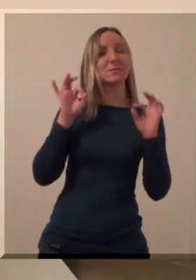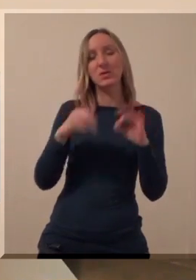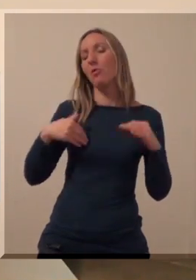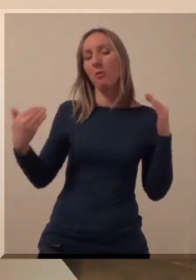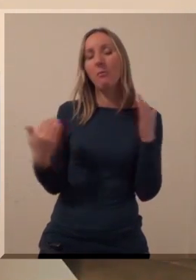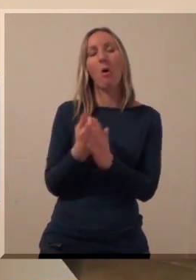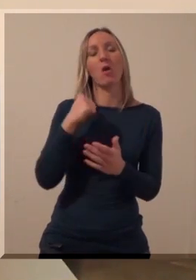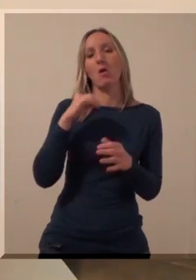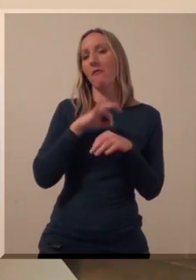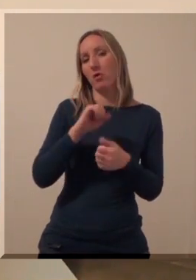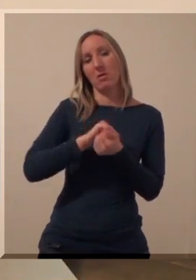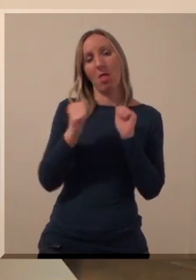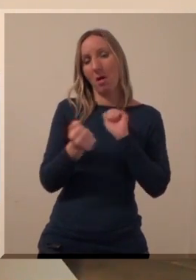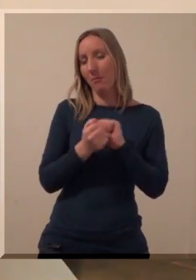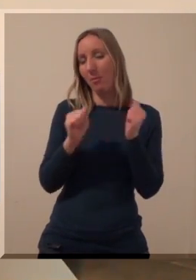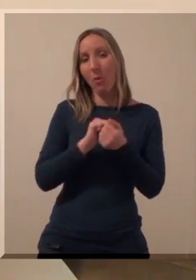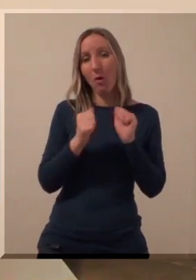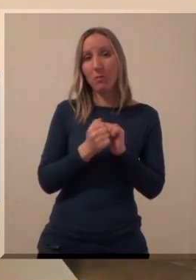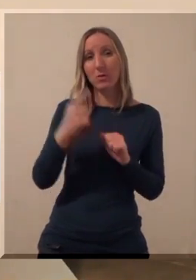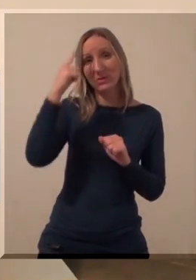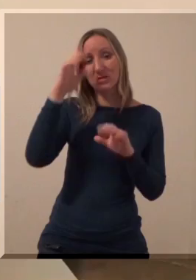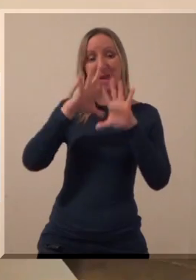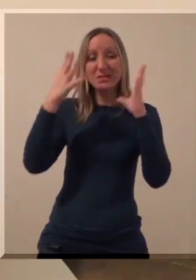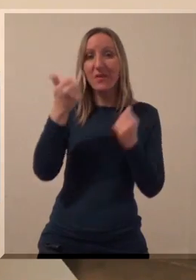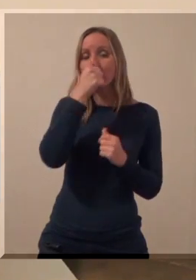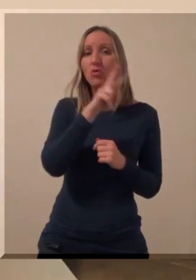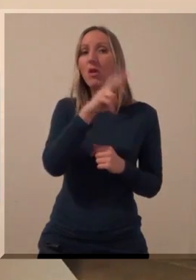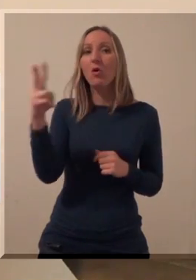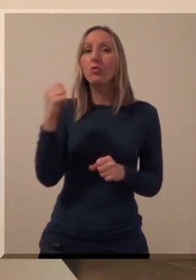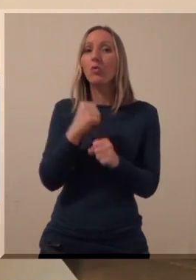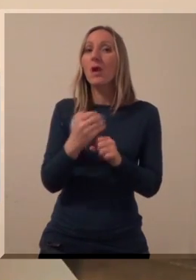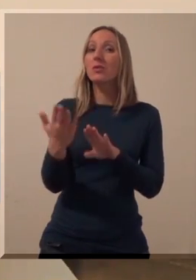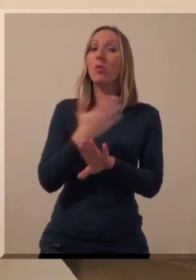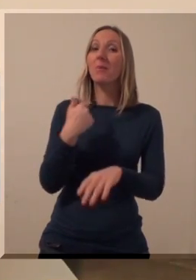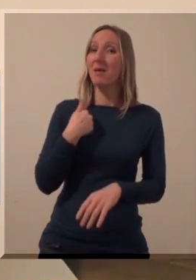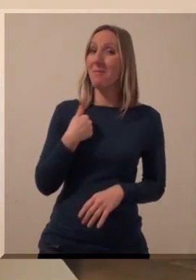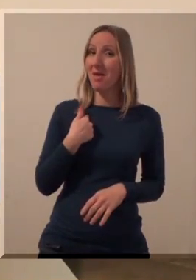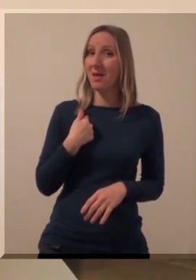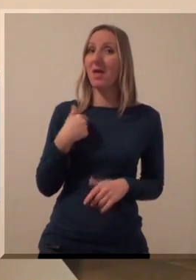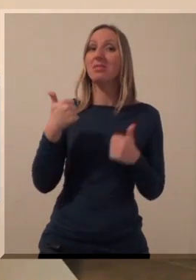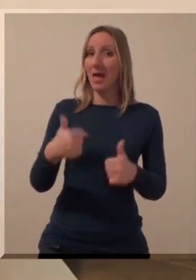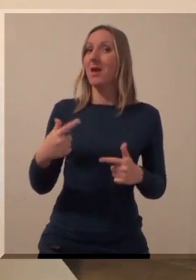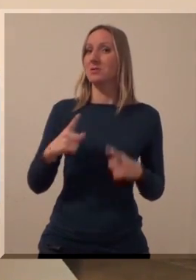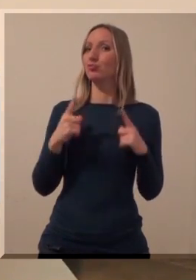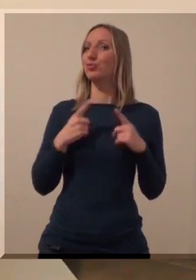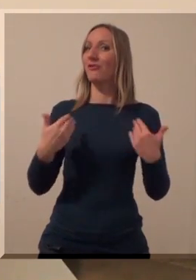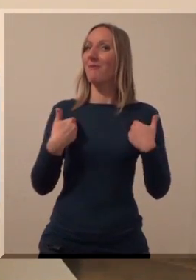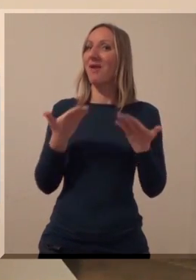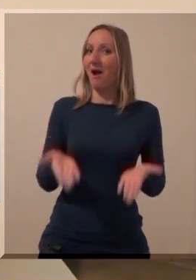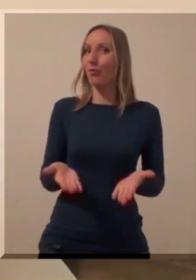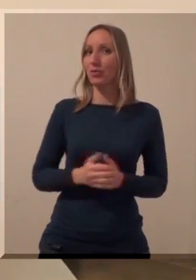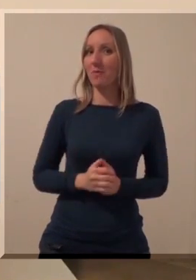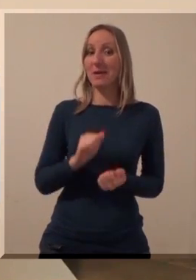bi ponovo vodila sve ove bitke, jer znam da sve ono što je neko uradio pre mene, to danas uživam